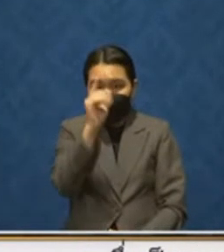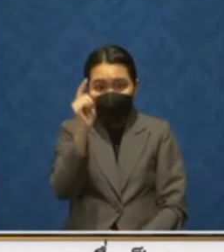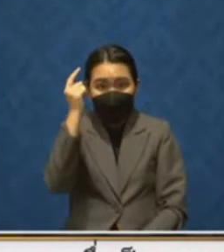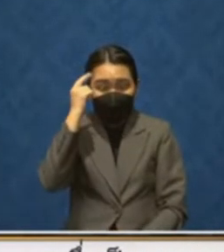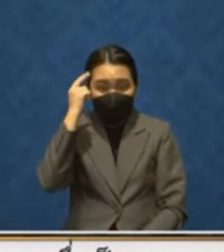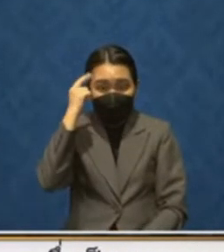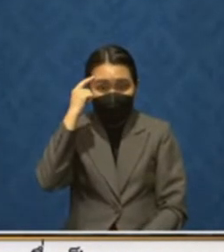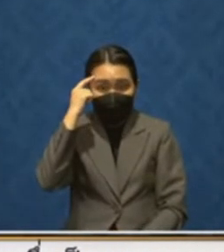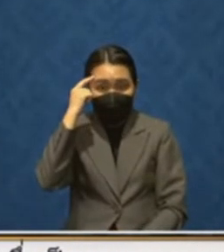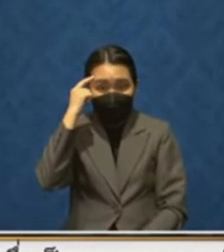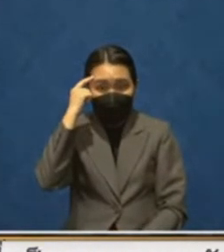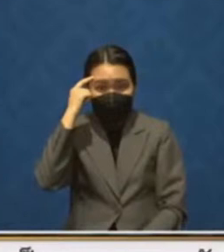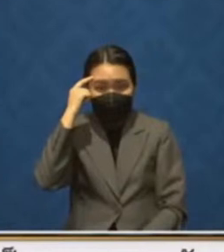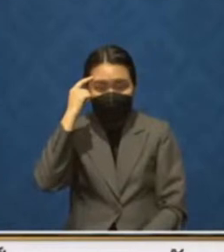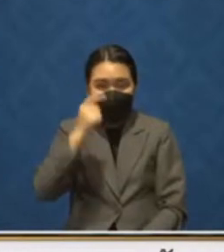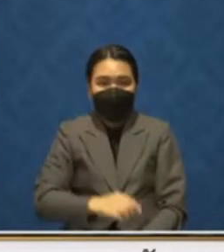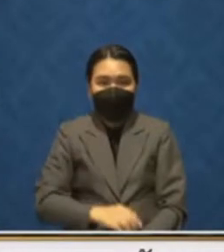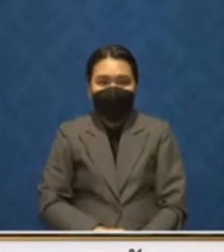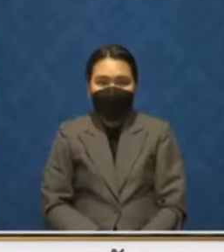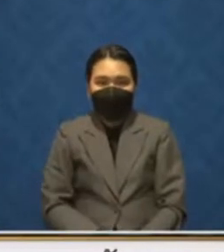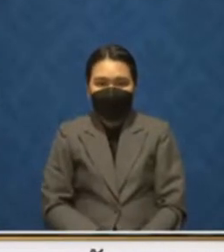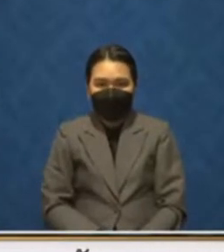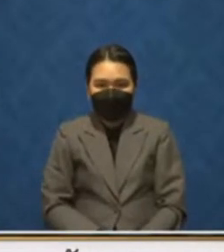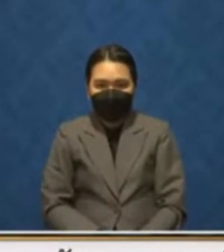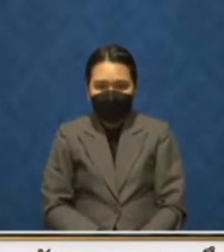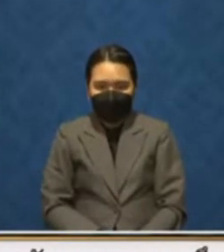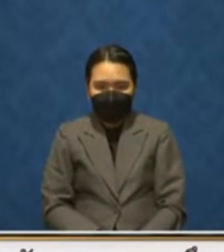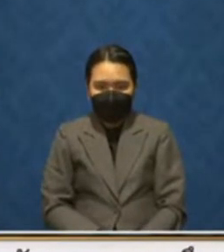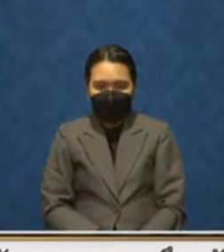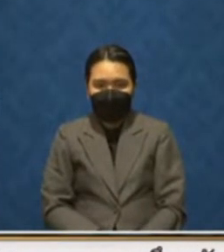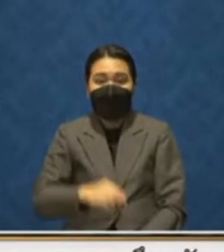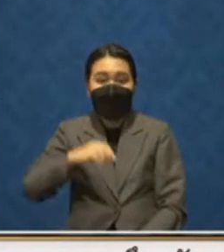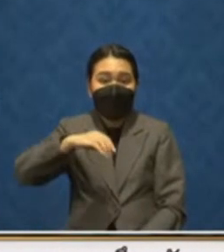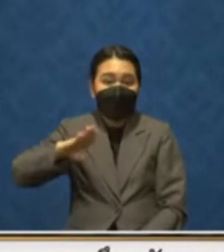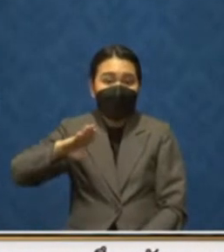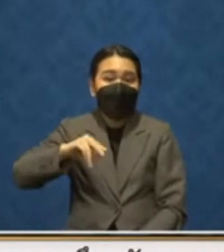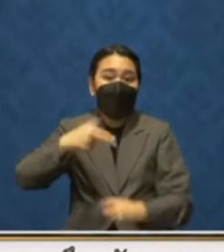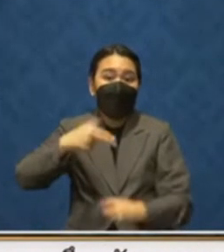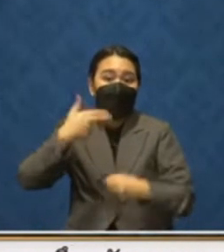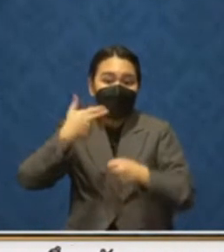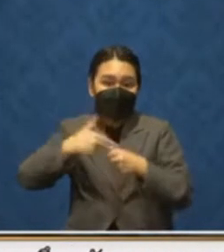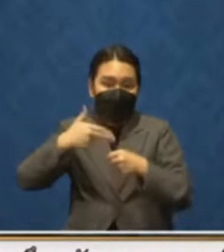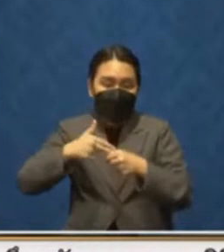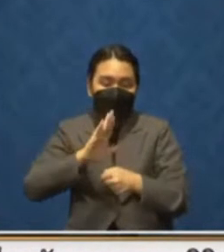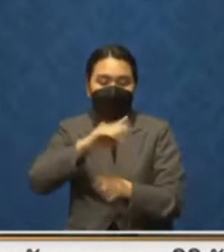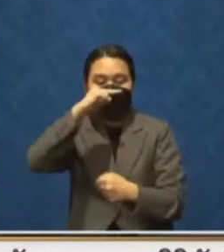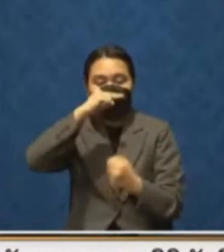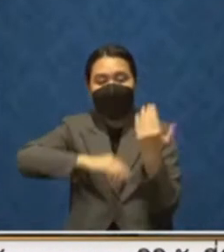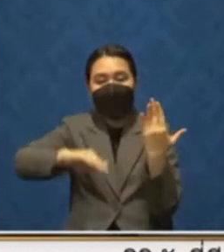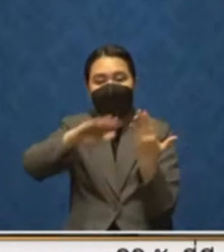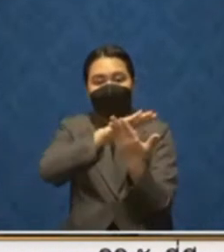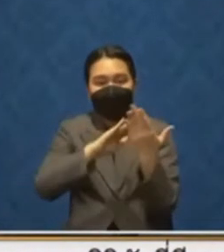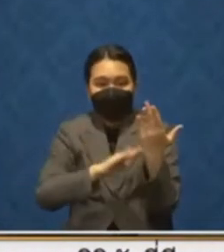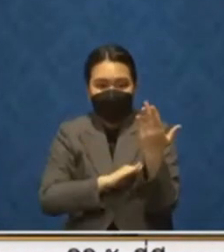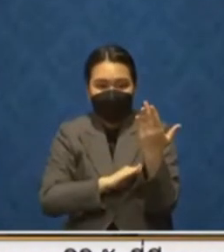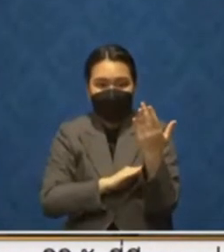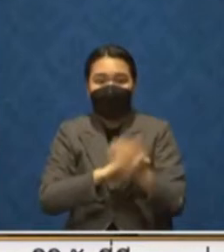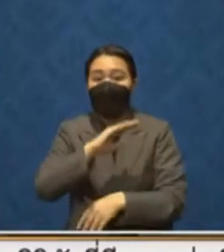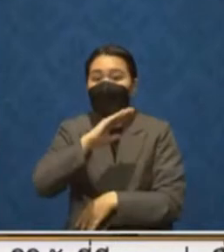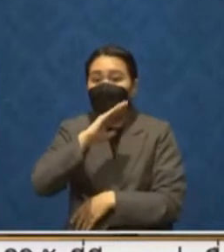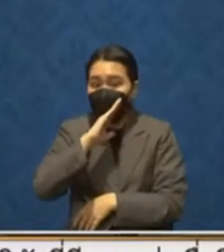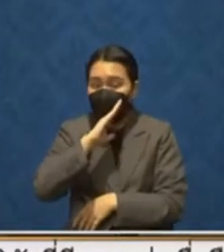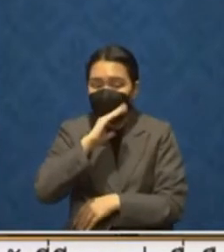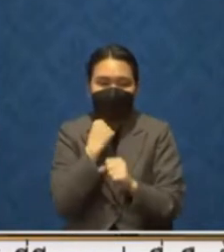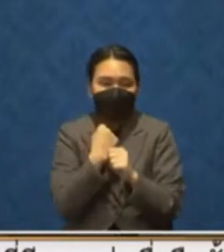ก็เพราะว่าบริษัทน้ำมันของไทยเนี่ยนะครับเวลาที่ทำอะไรก็แล้วแต่